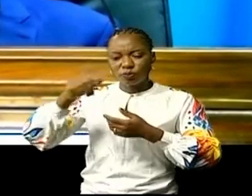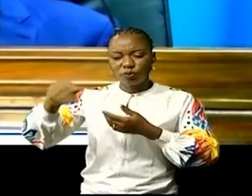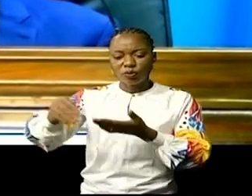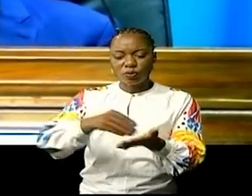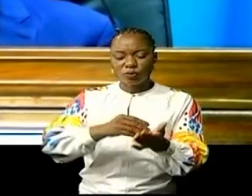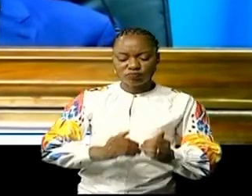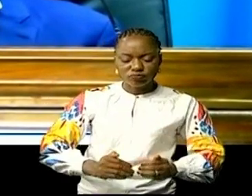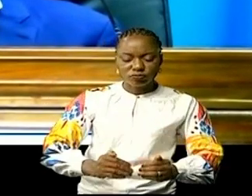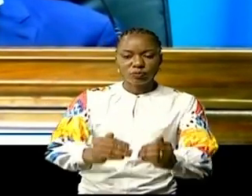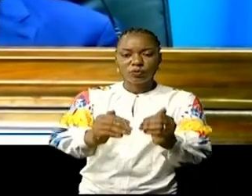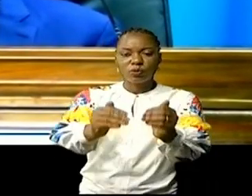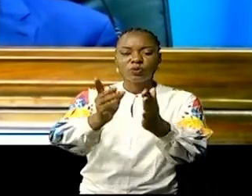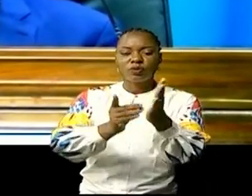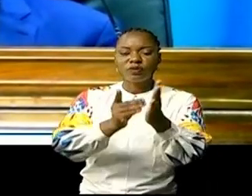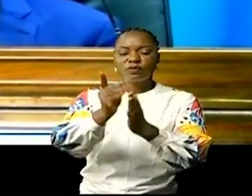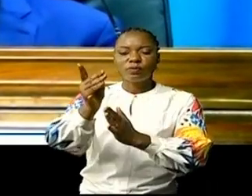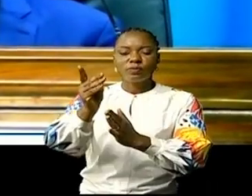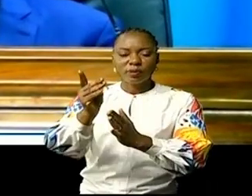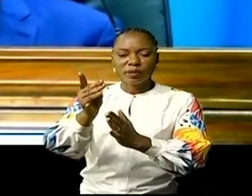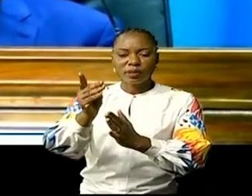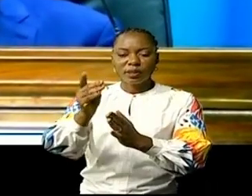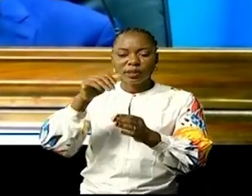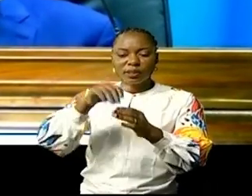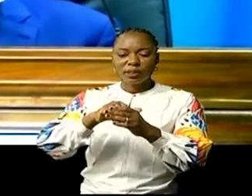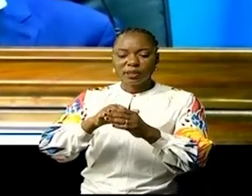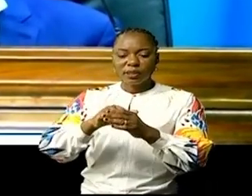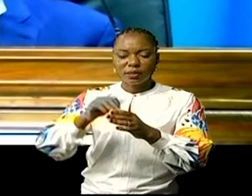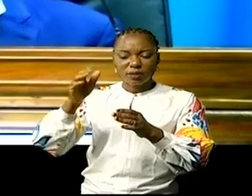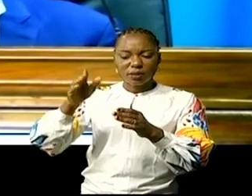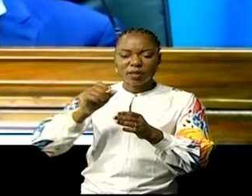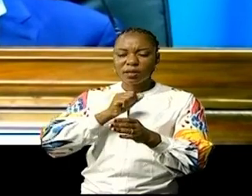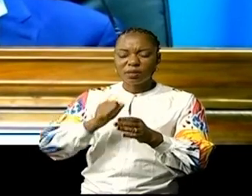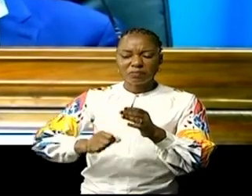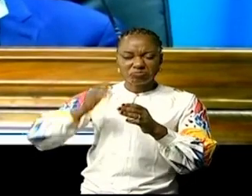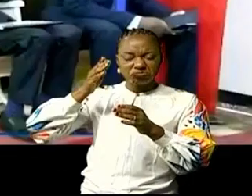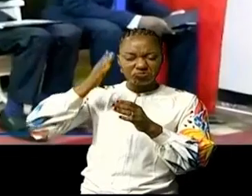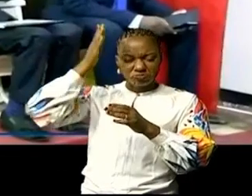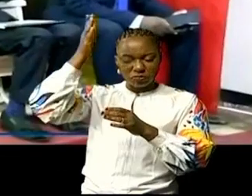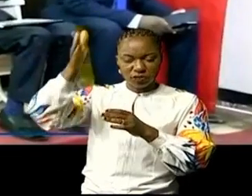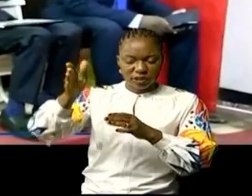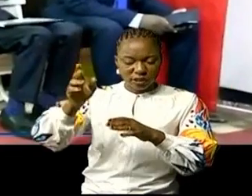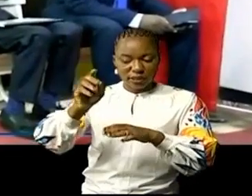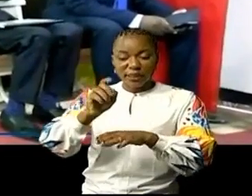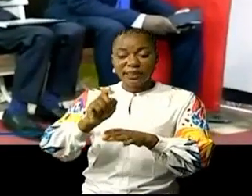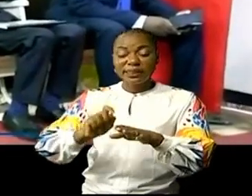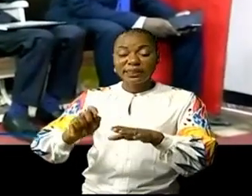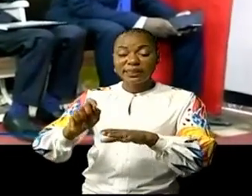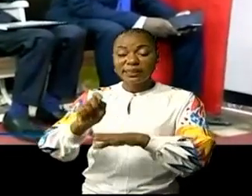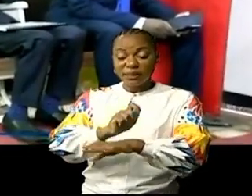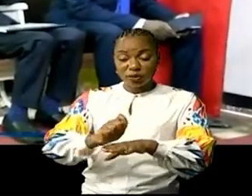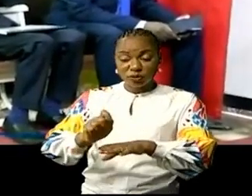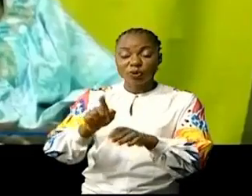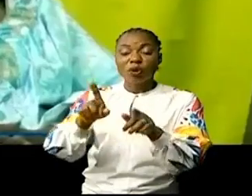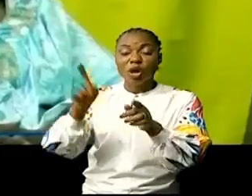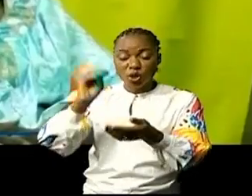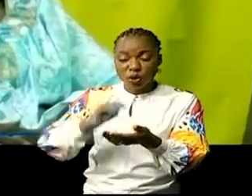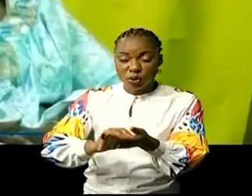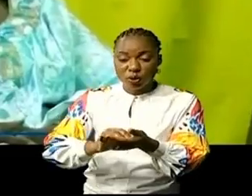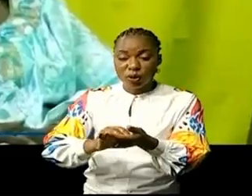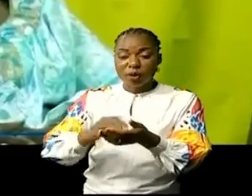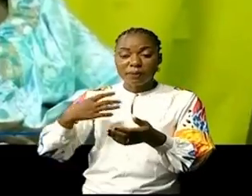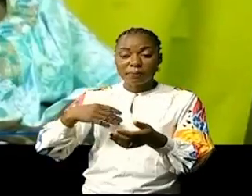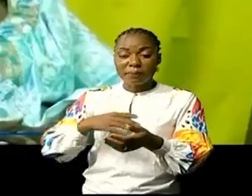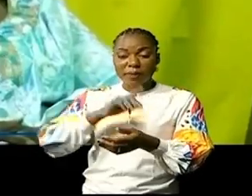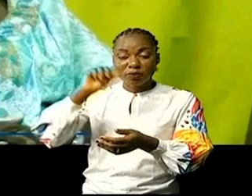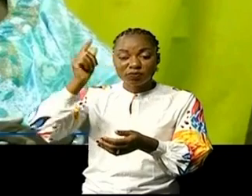contribuer au développement de nos arrières terroirs. Madame le gouverneur intérimaire Fifi Masuka Saini a pris part à